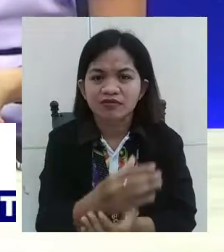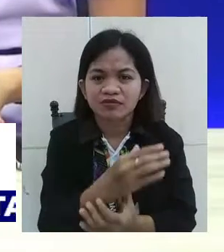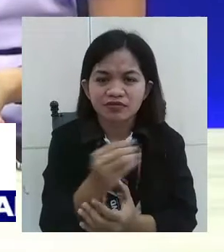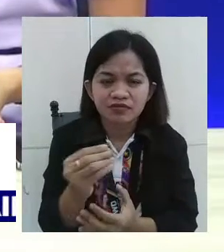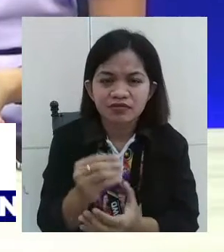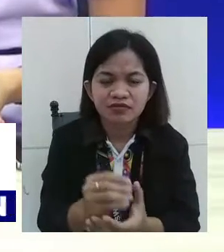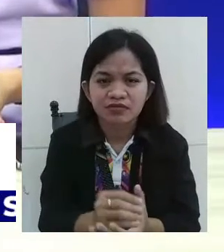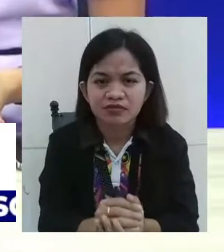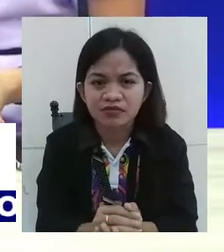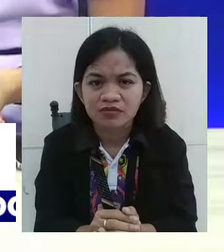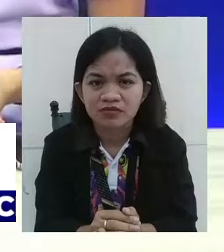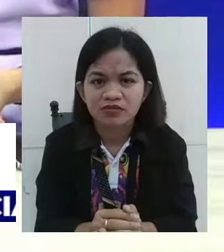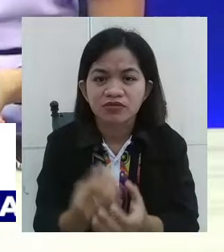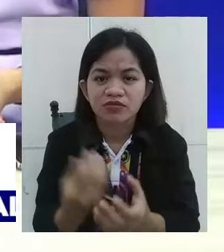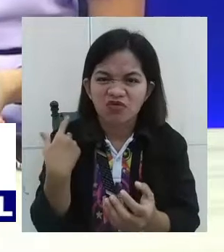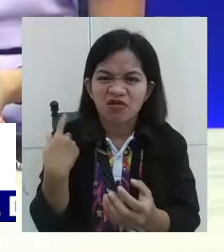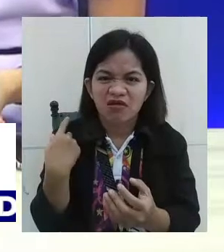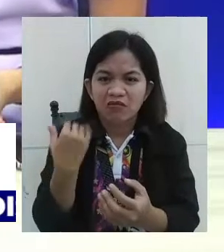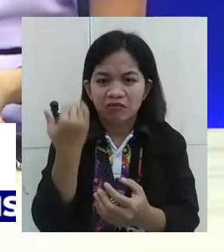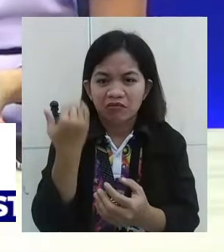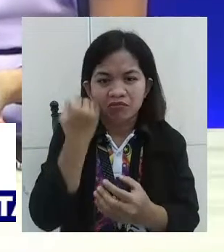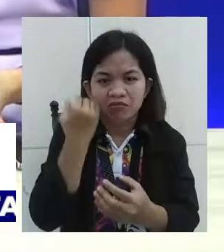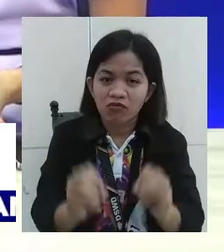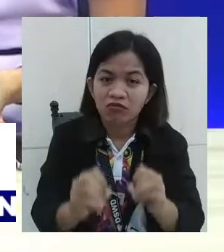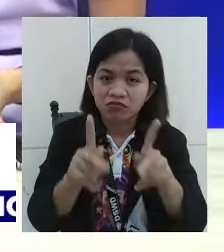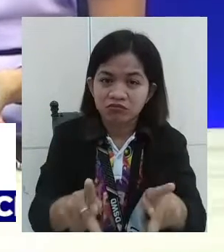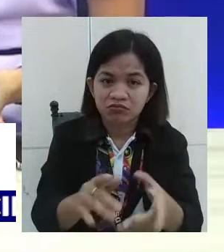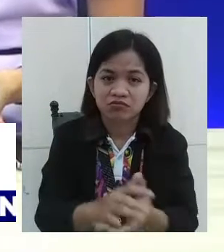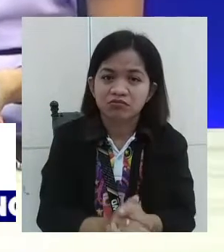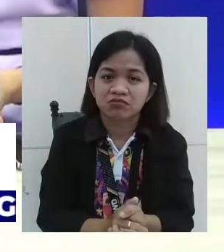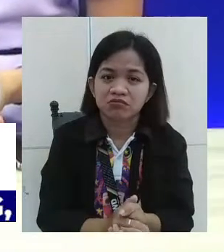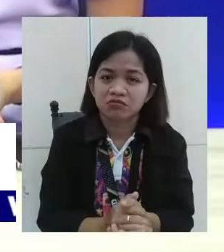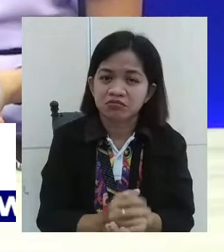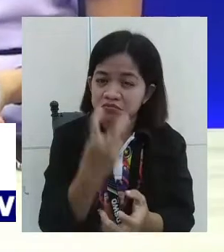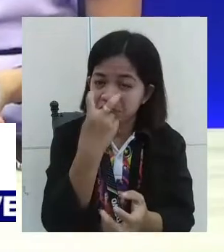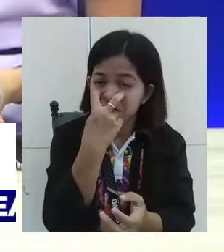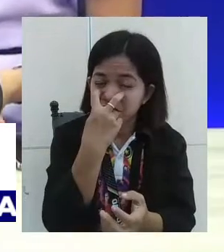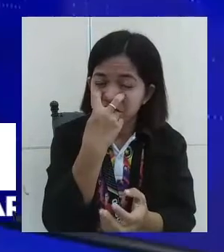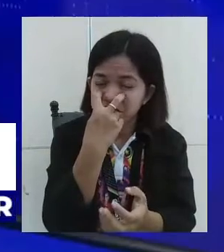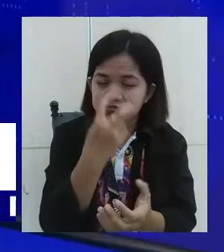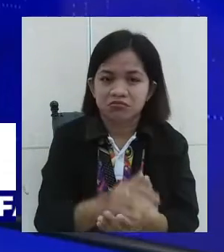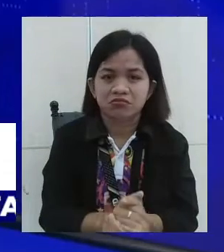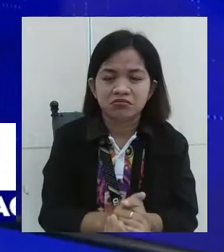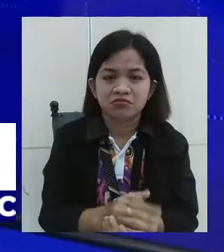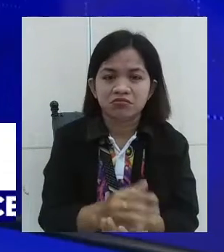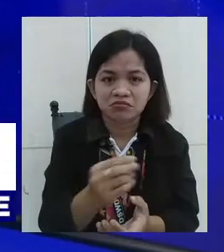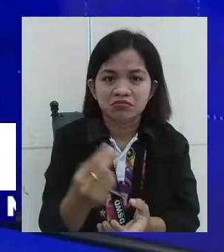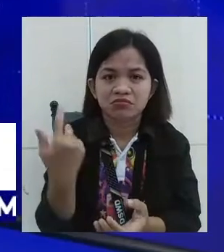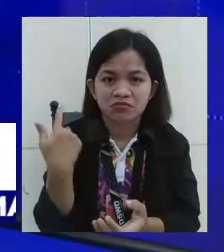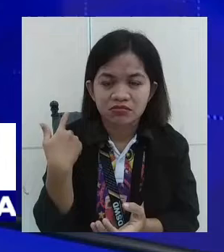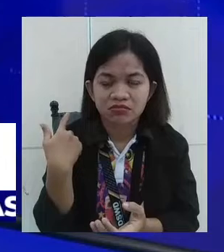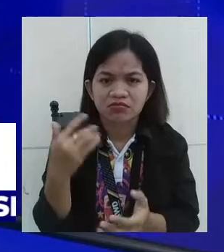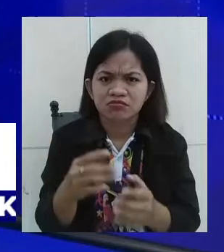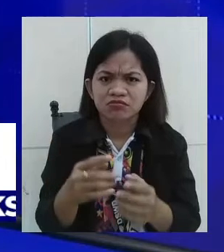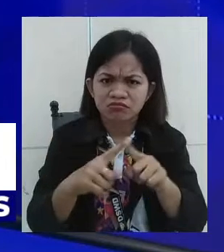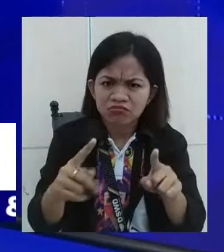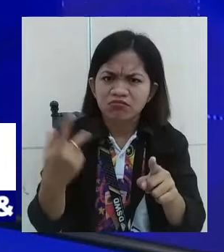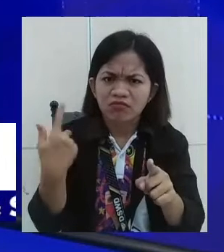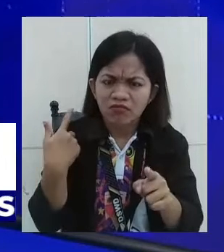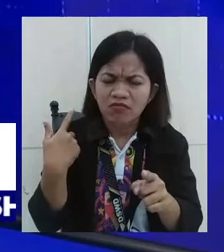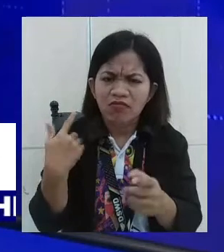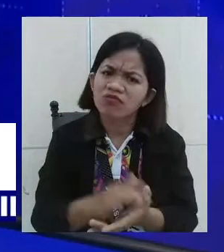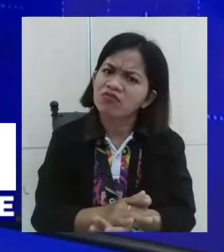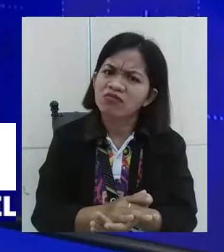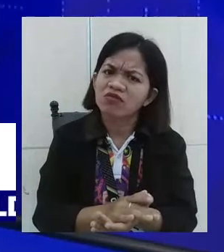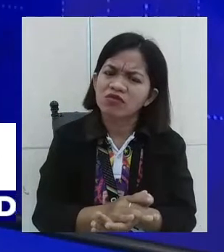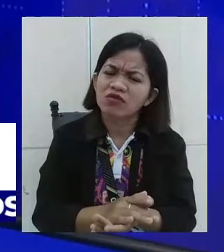mga taong may kapansanan sa paningin. Unless otherwise, nagtapos sila ng pag-aaral, nagkaroon ng tamang